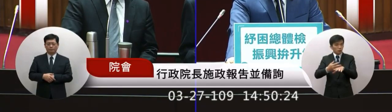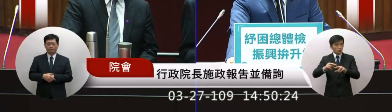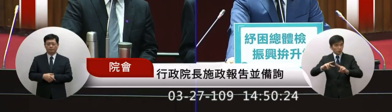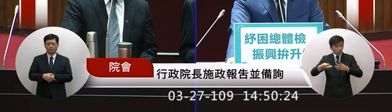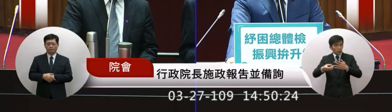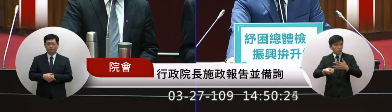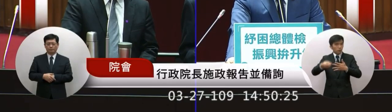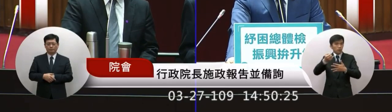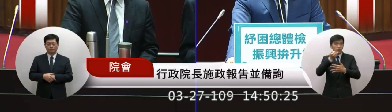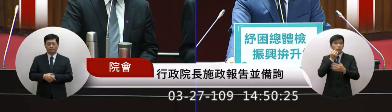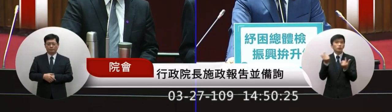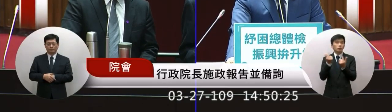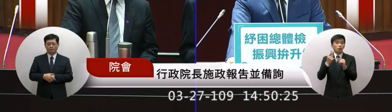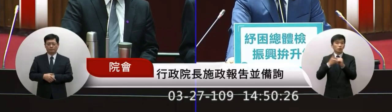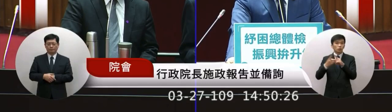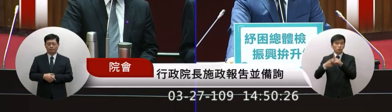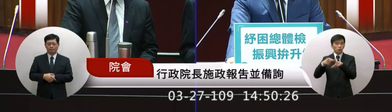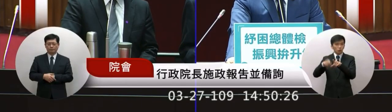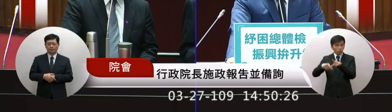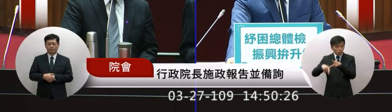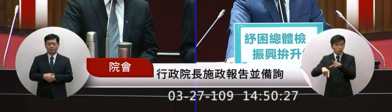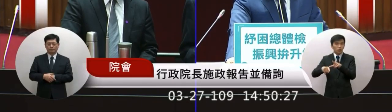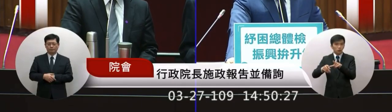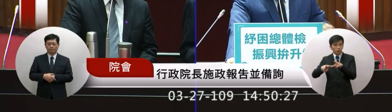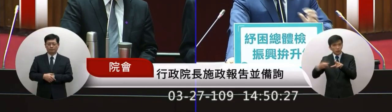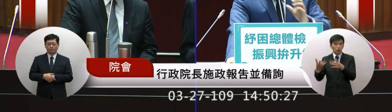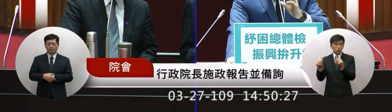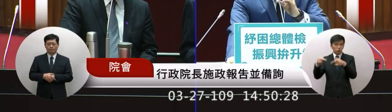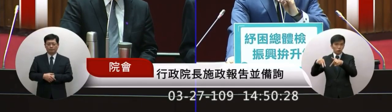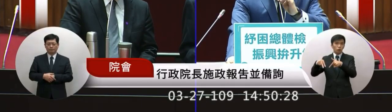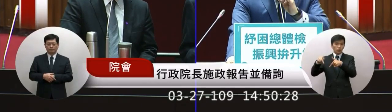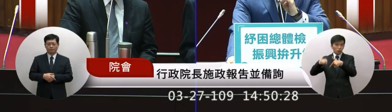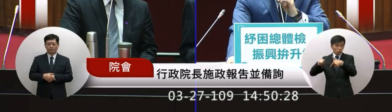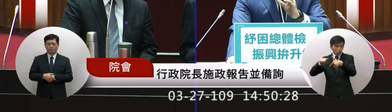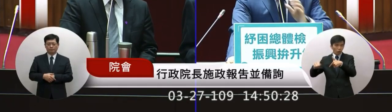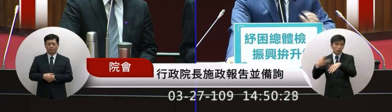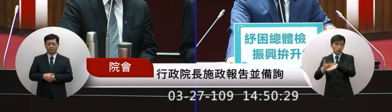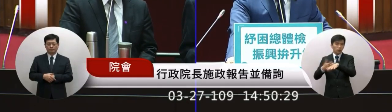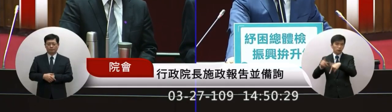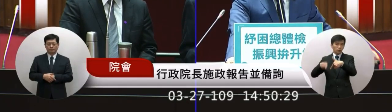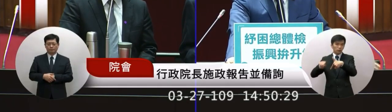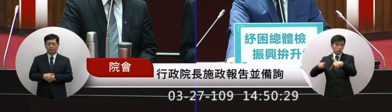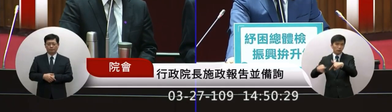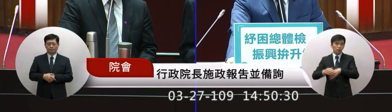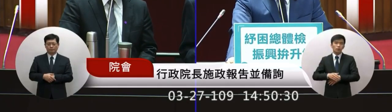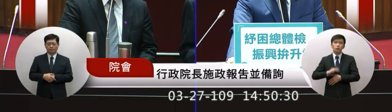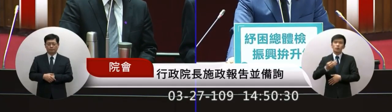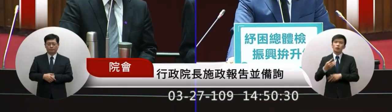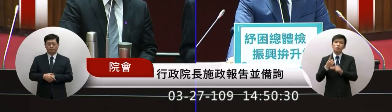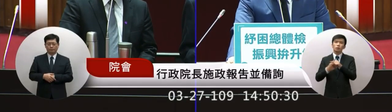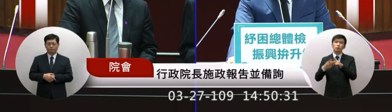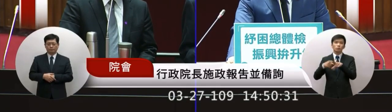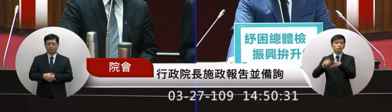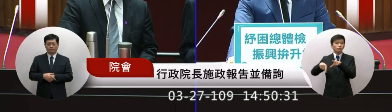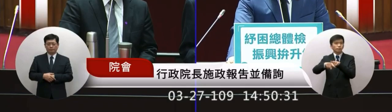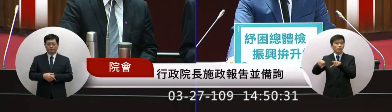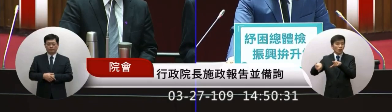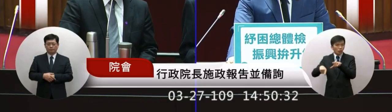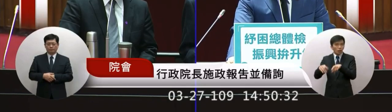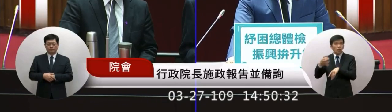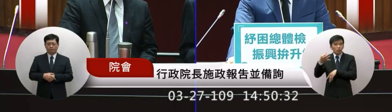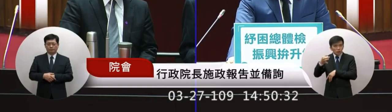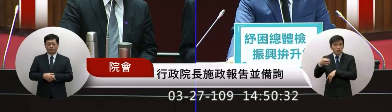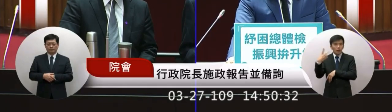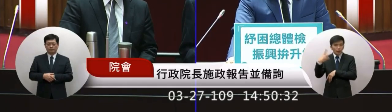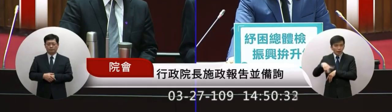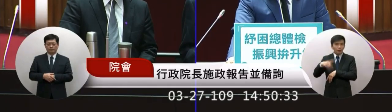企业科技化跟数位化的绝佳时机。我是知道说一直都有在走不过中小企业因为它的资金还有它的观念上比较